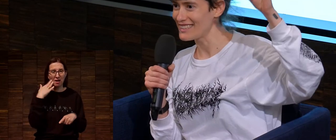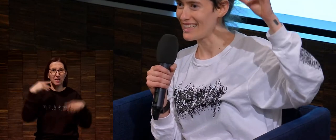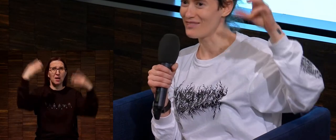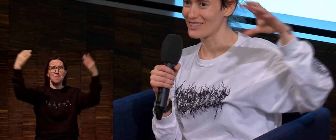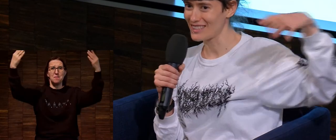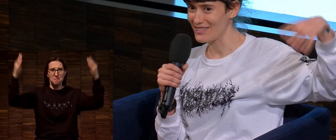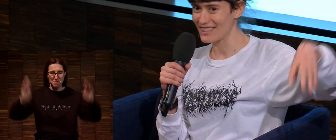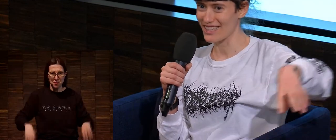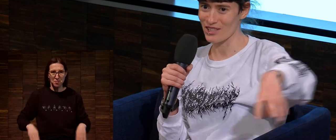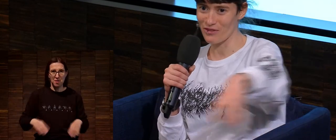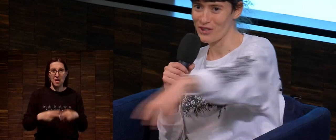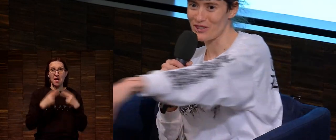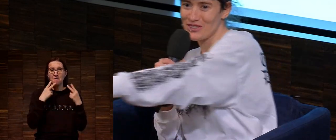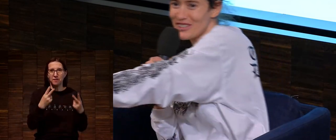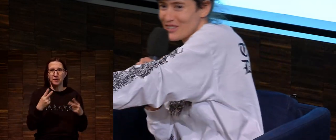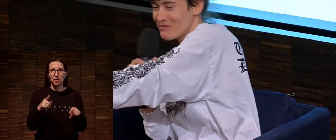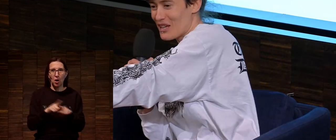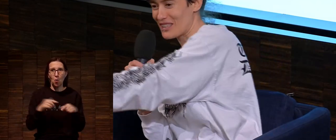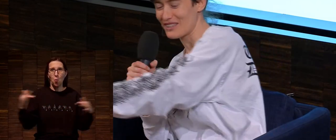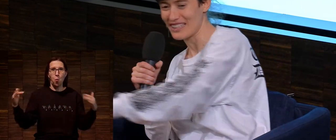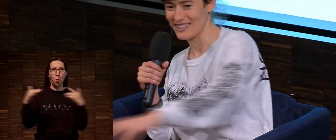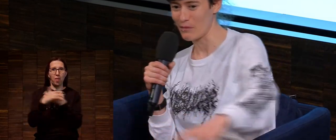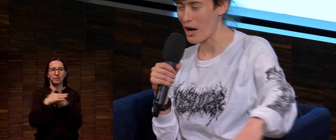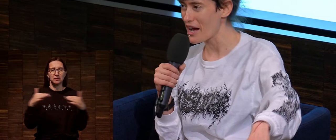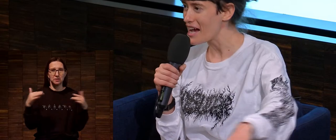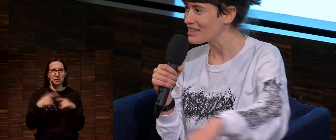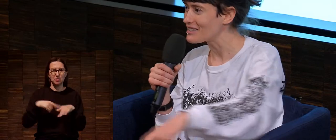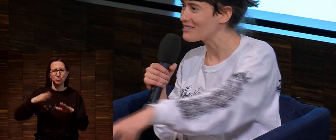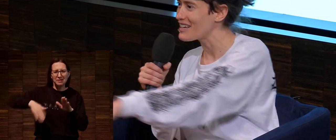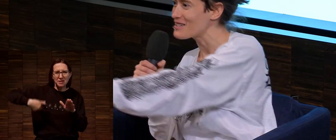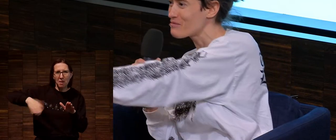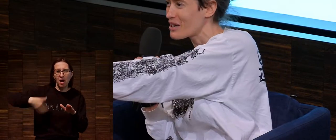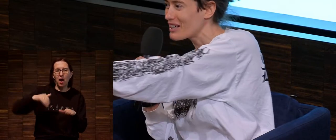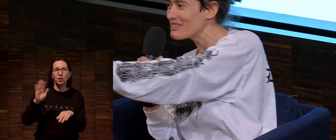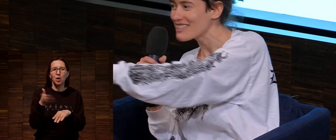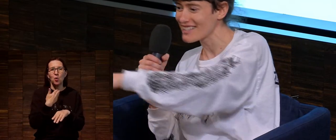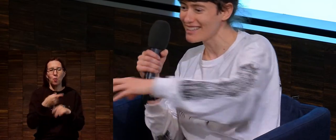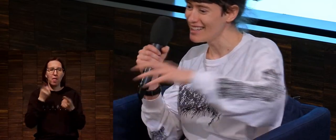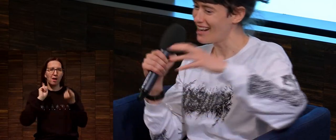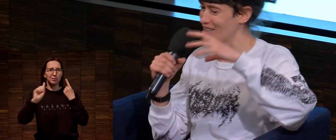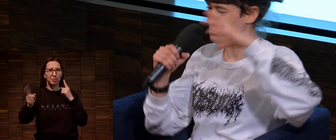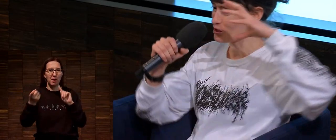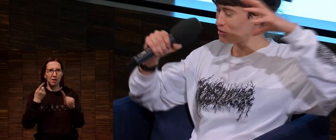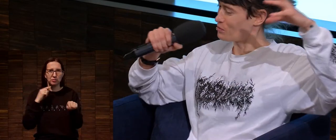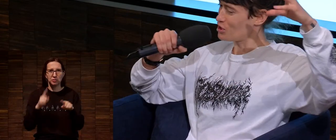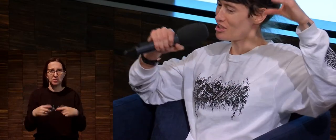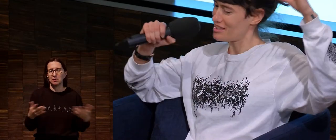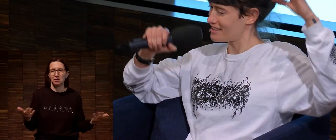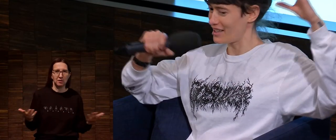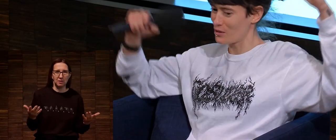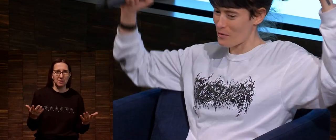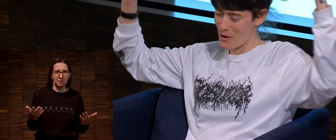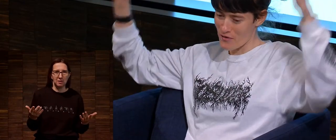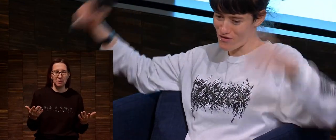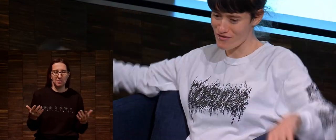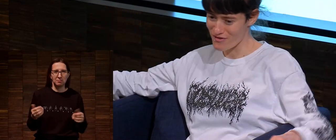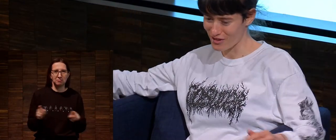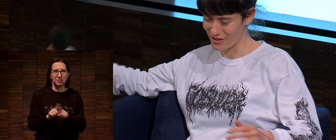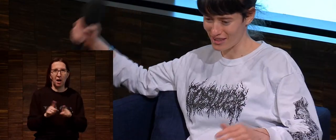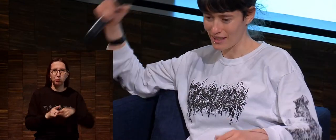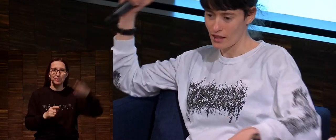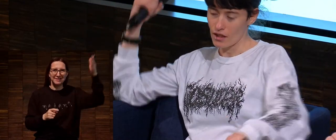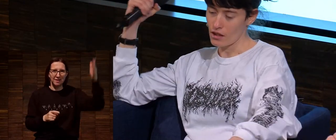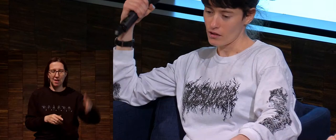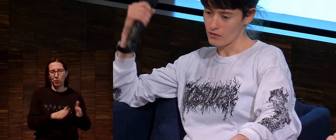падает вниз, они просто видят оживленную улицу, по которой едут самокаты, гуляют прохожие, у них просто вот почти стена дома.